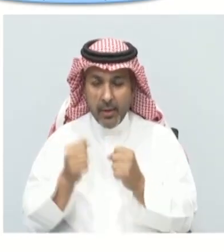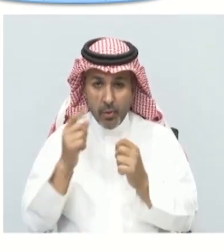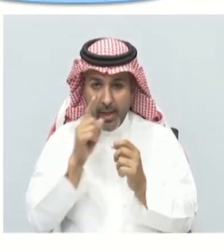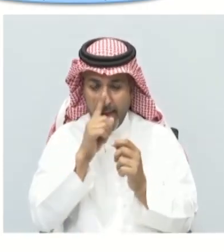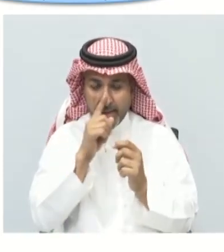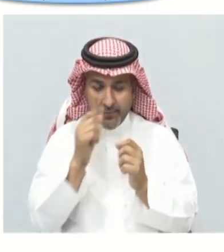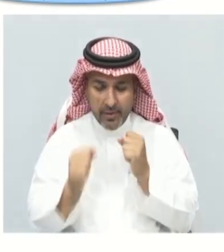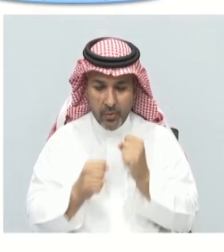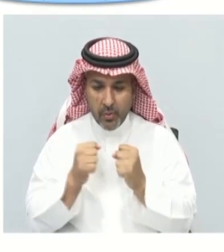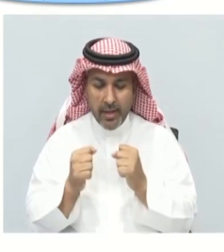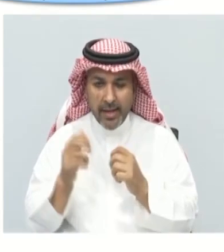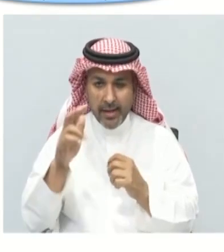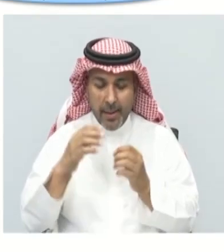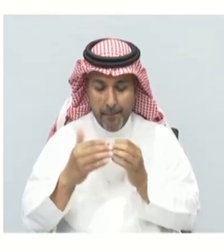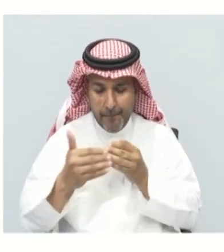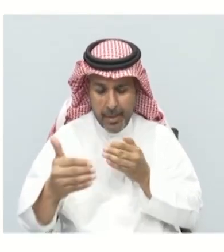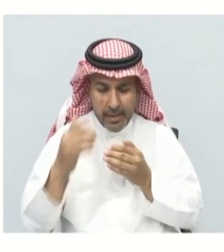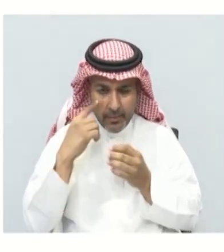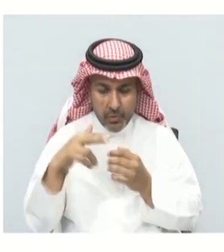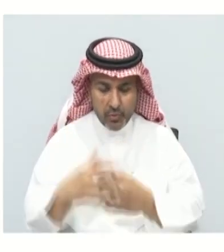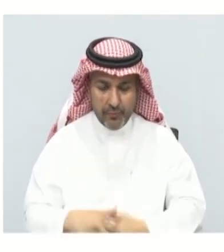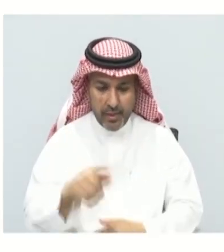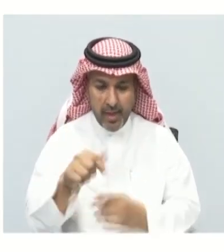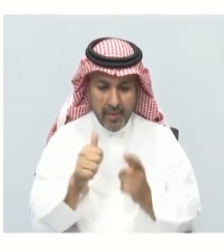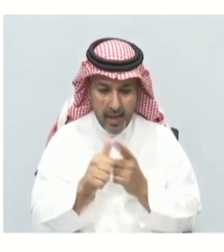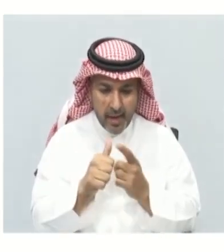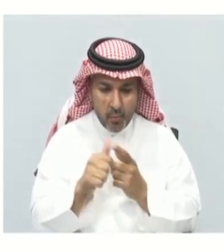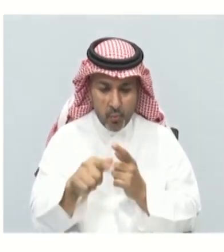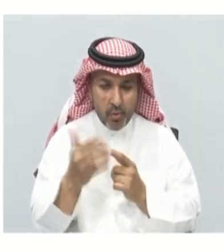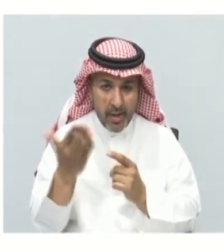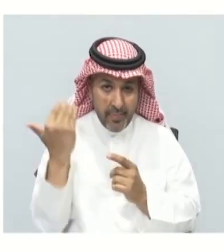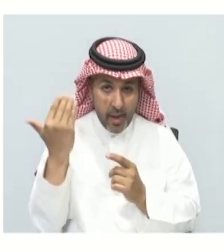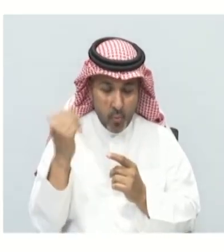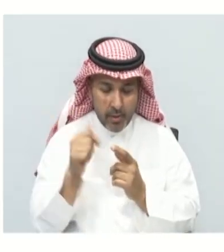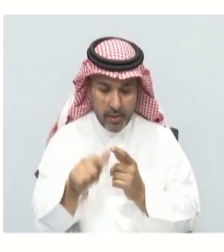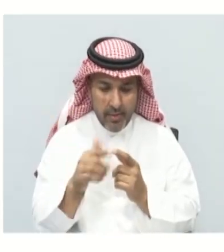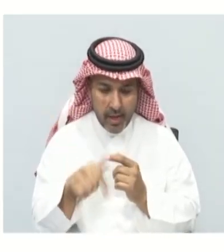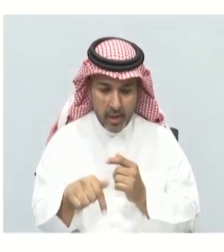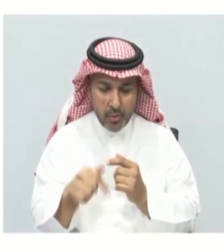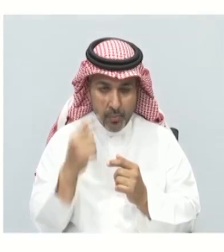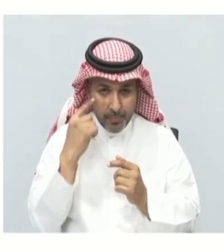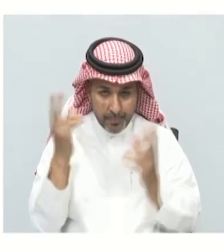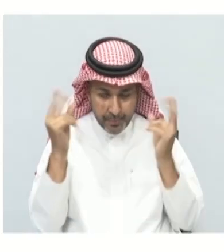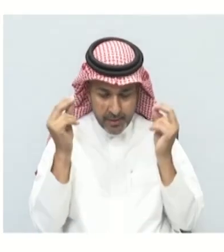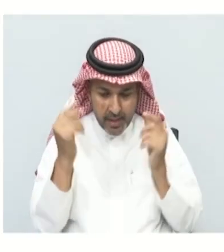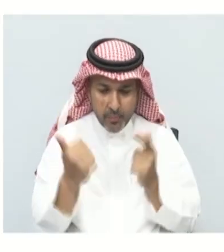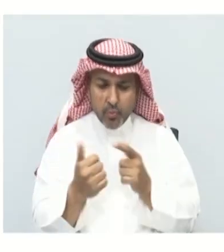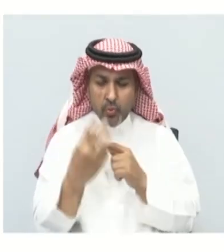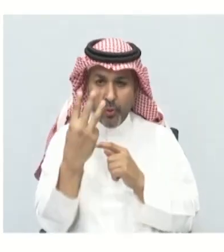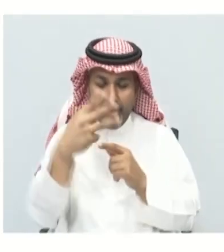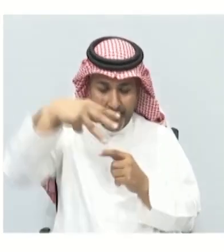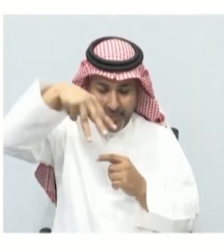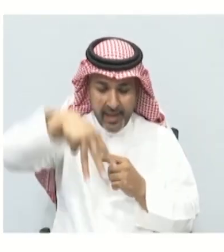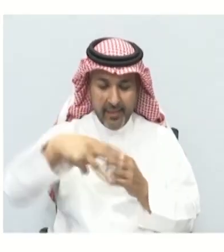الحركه المتسارعه في الحركه المتسارعه سنتناول ثلاثه دروس هذه الدروس اول درس يتناول